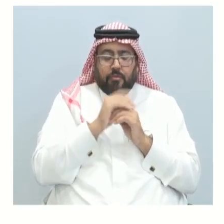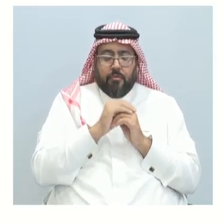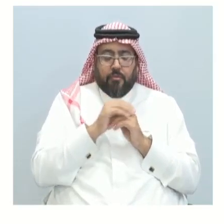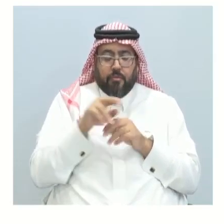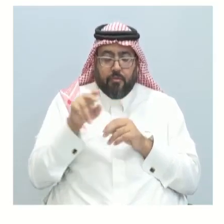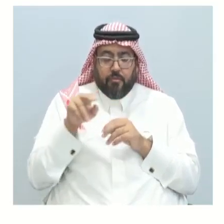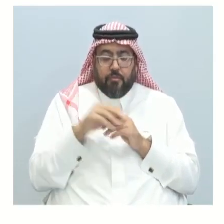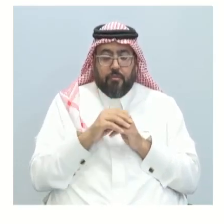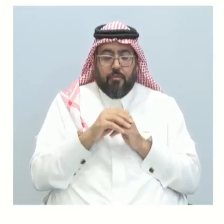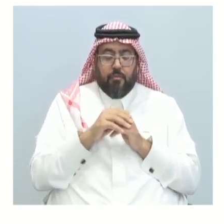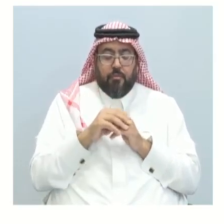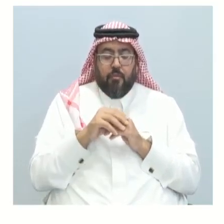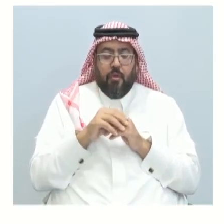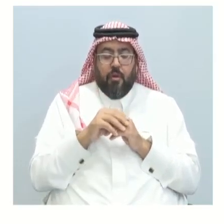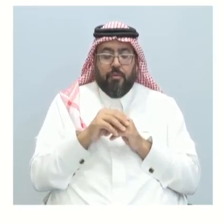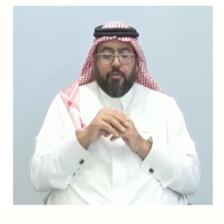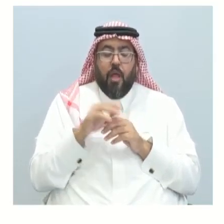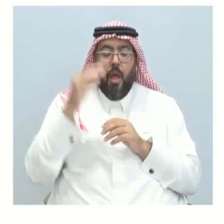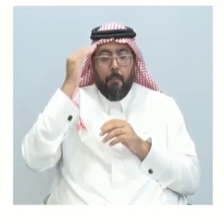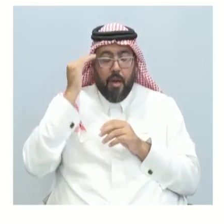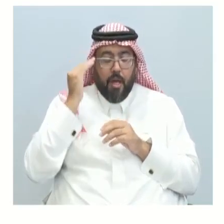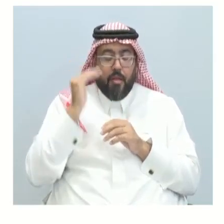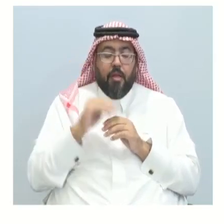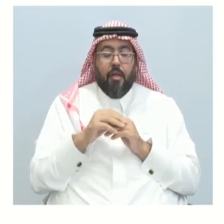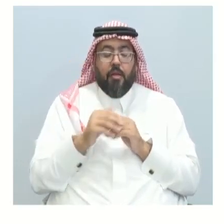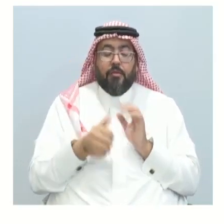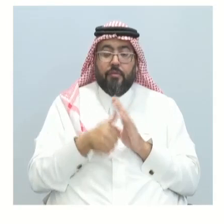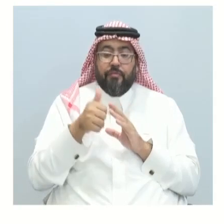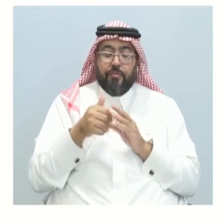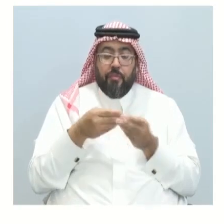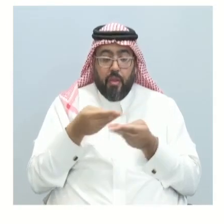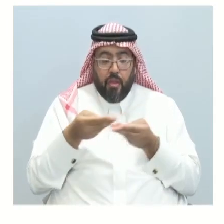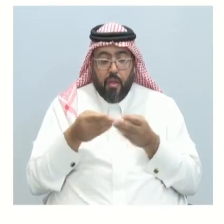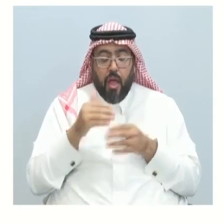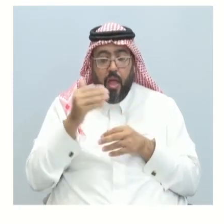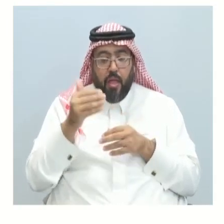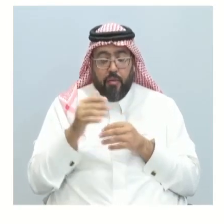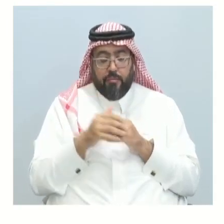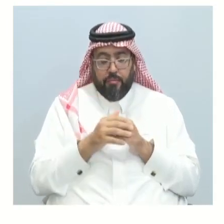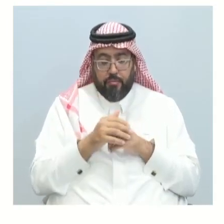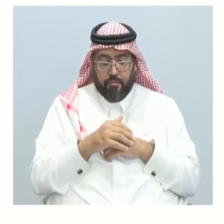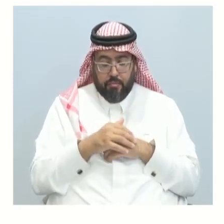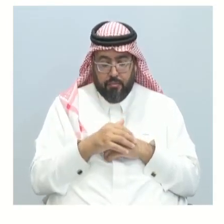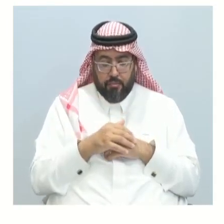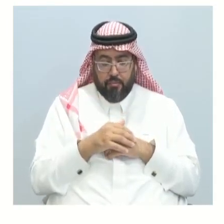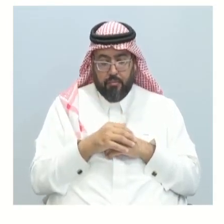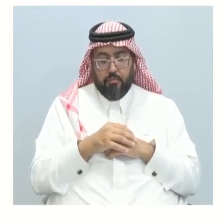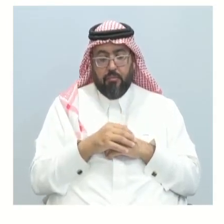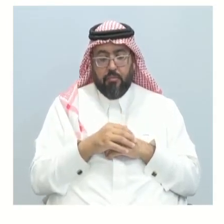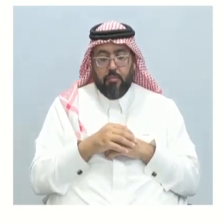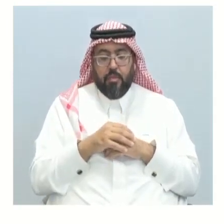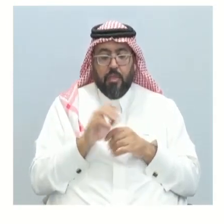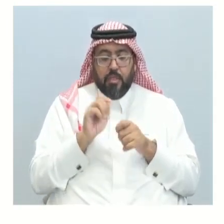الاخوات وكذلك البنات فهم اولى الناس بتقديم الخير لهم وايضا